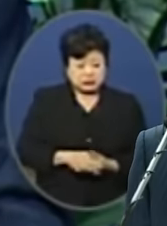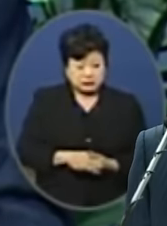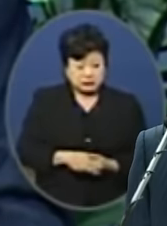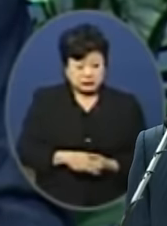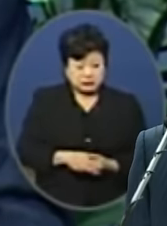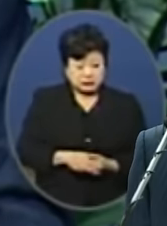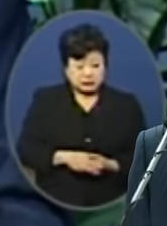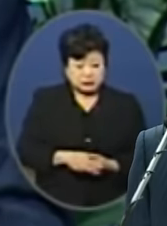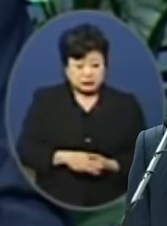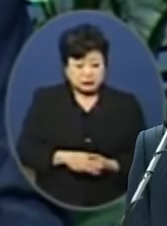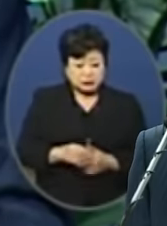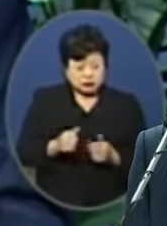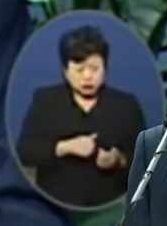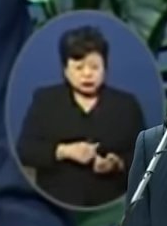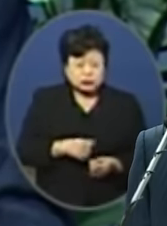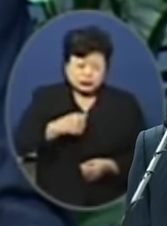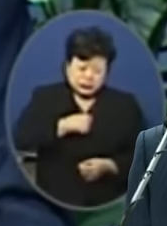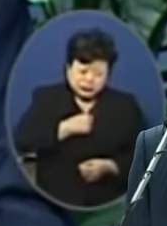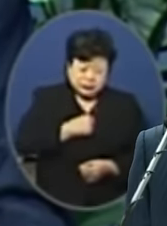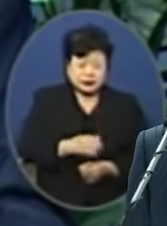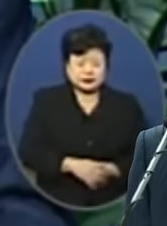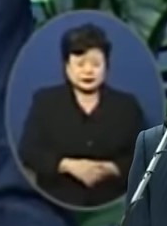있으니 죽을 지경이지요.